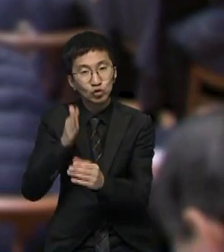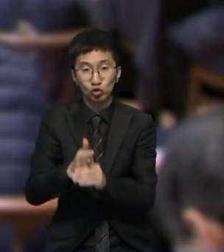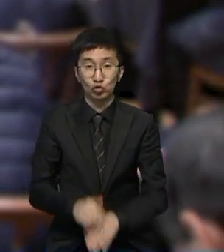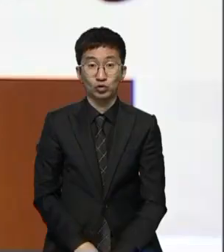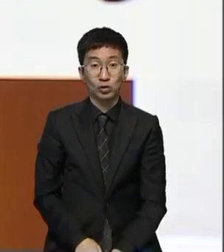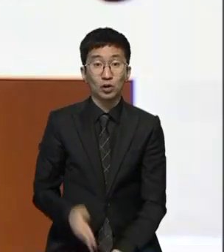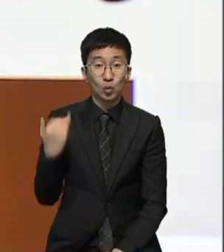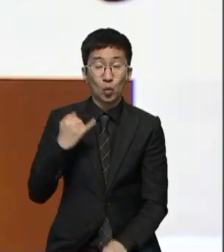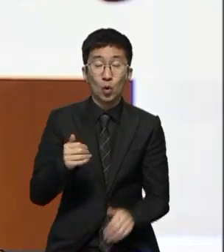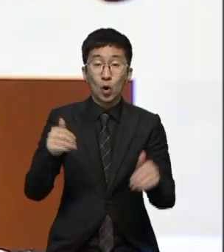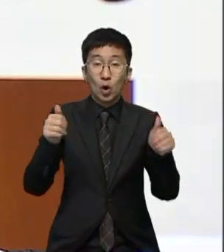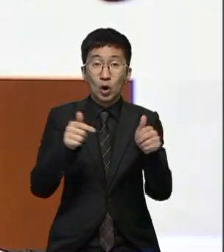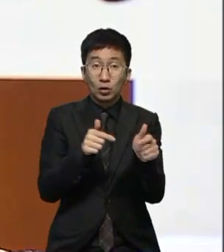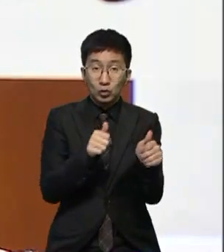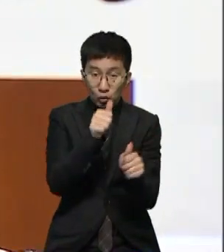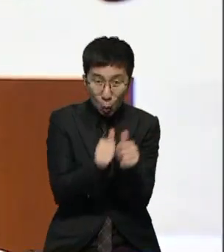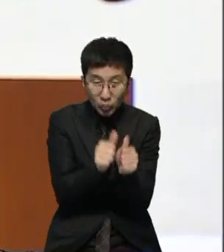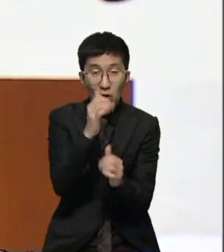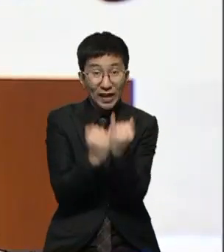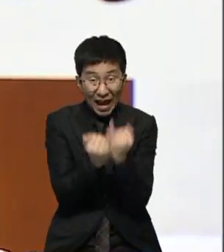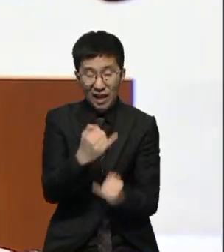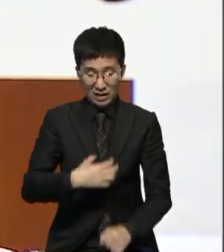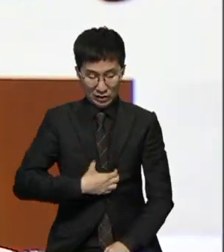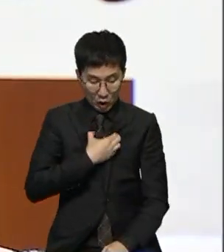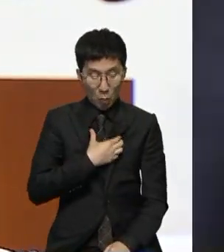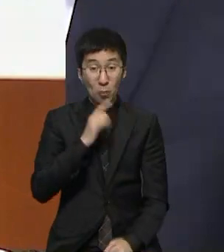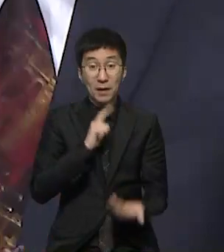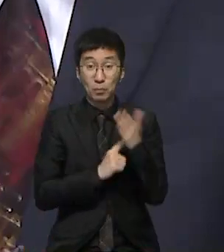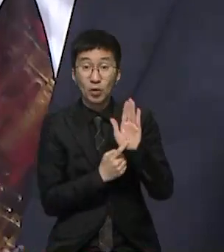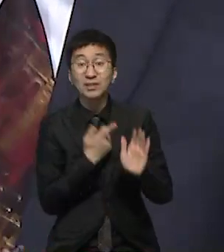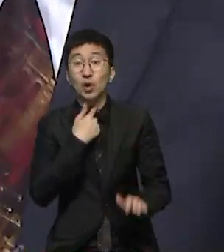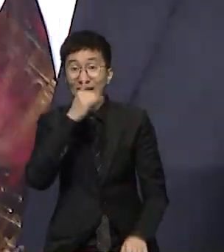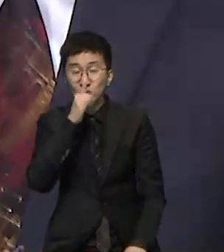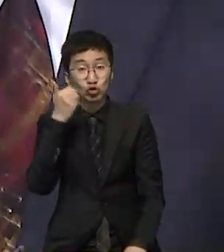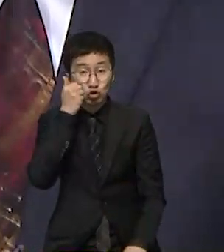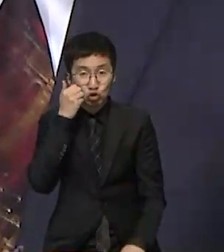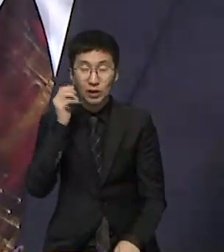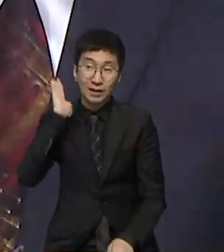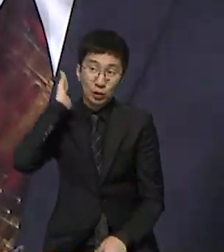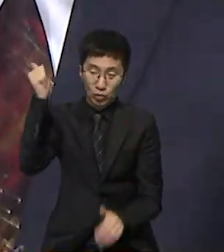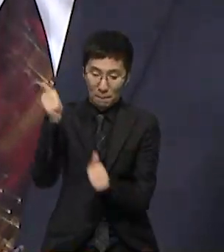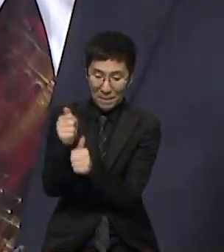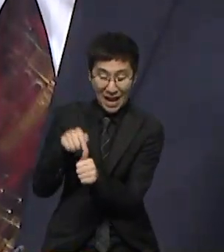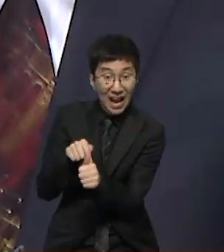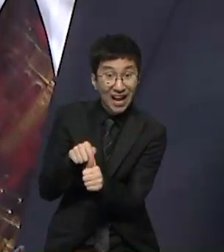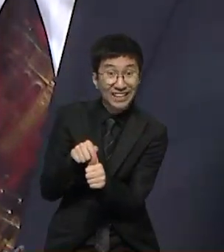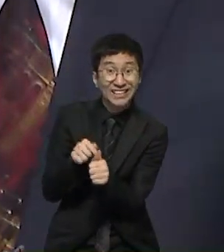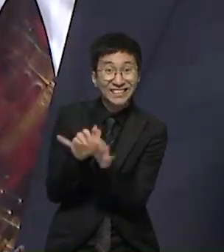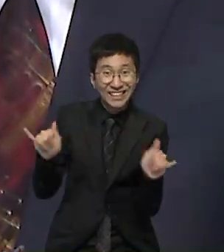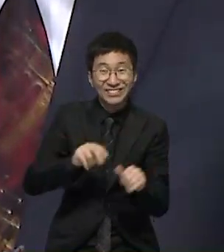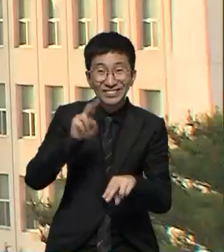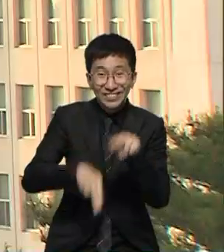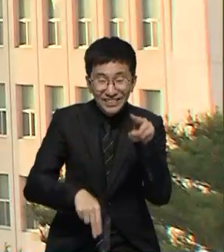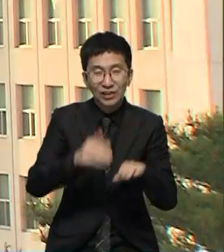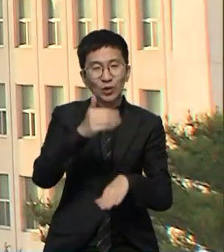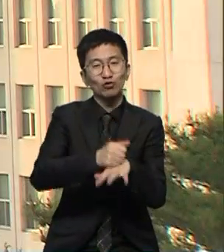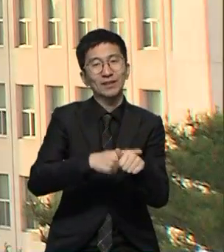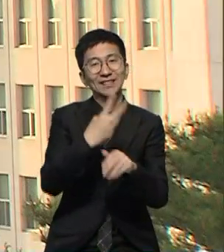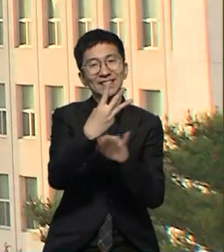물러난 김성회 전 대통령실 종교 다문화 비석 원까지 포함해 세 정부 출범 이후 고위 인사 3명이 있다란 말면서